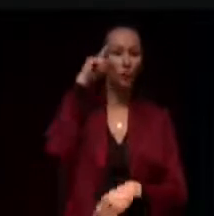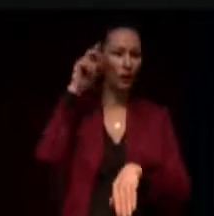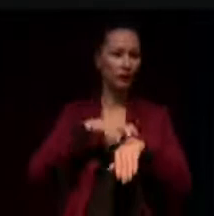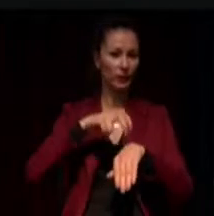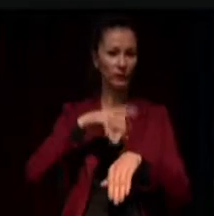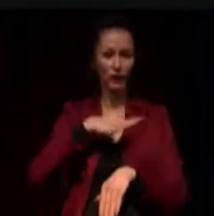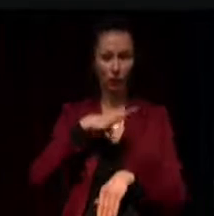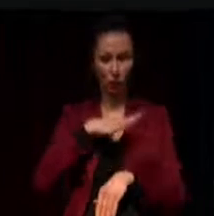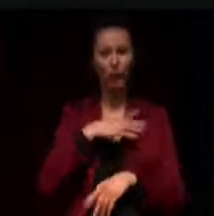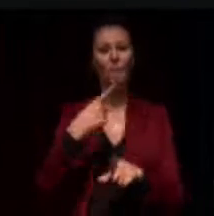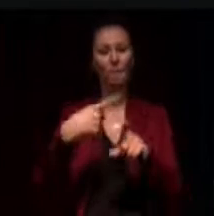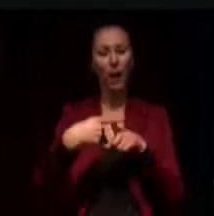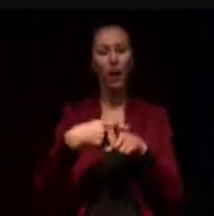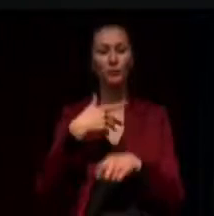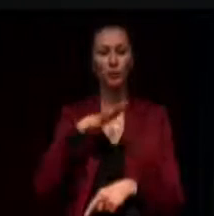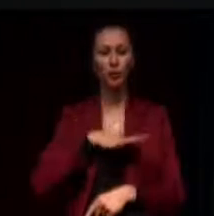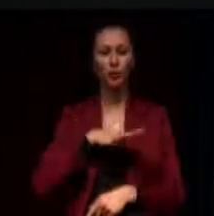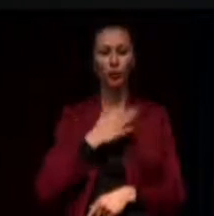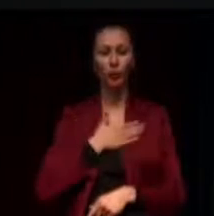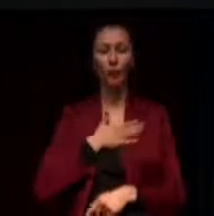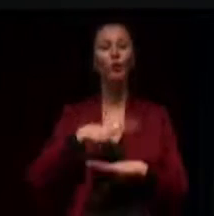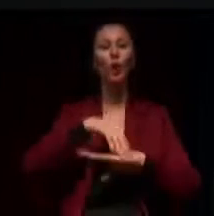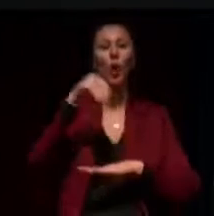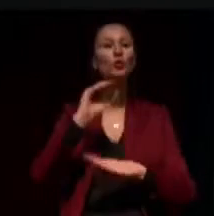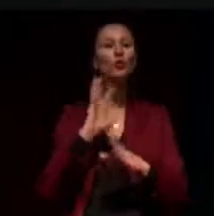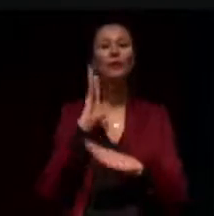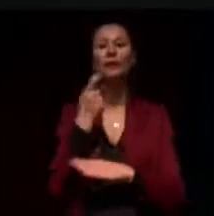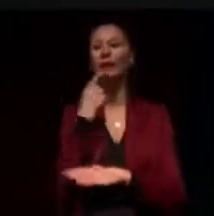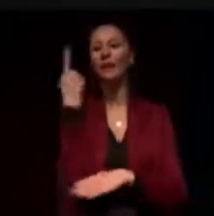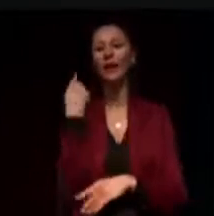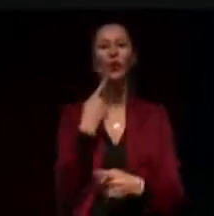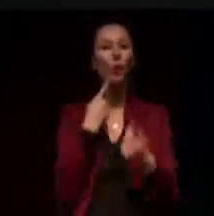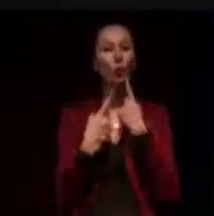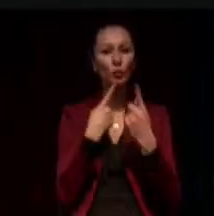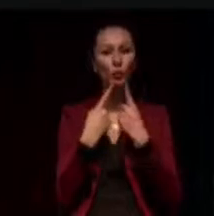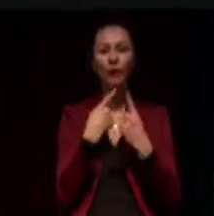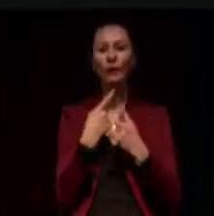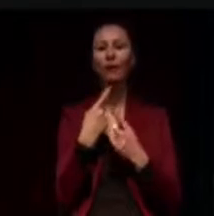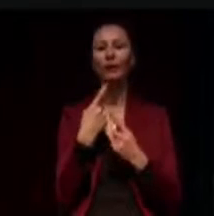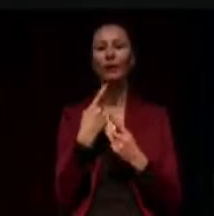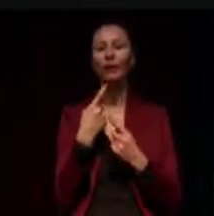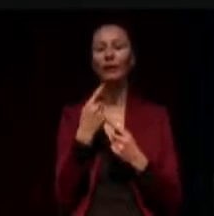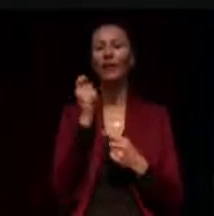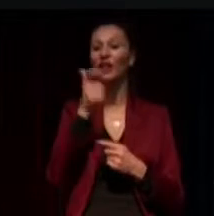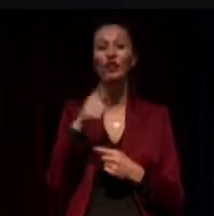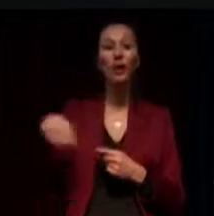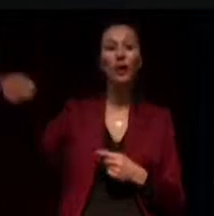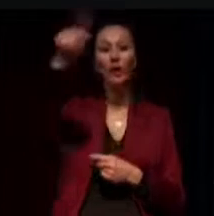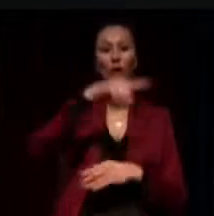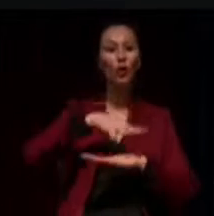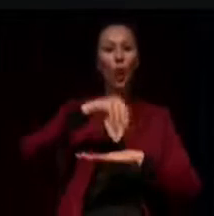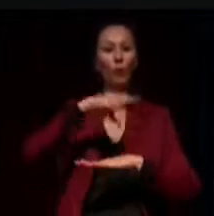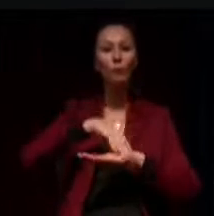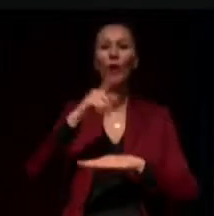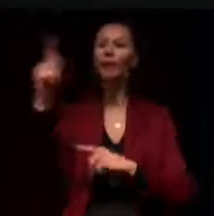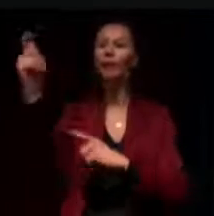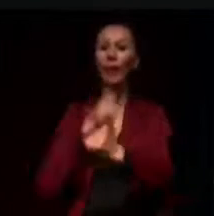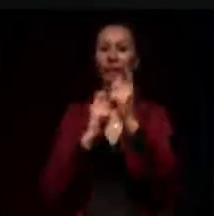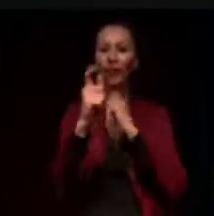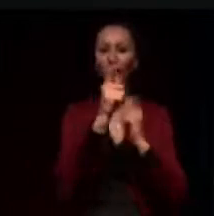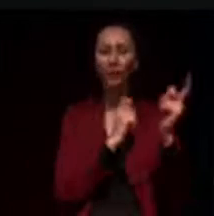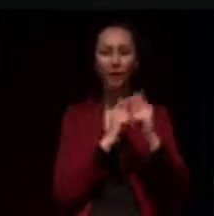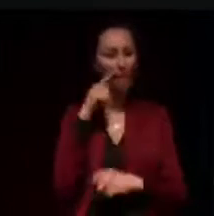sizlere. Daha doğrusu paylaşmak istiyorum. Komisyonda geçen yıl konuşurken ilçelerden gelen komisyonlardaki